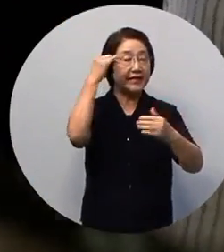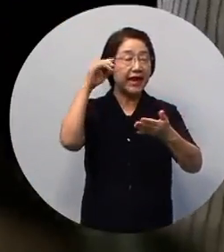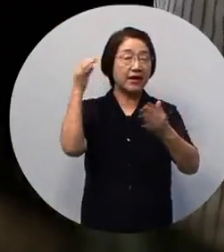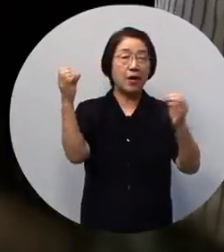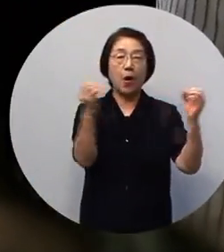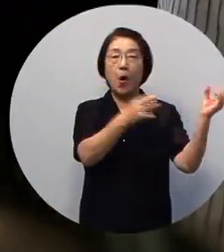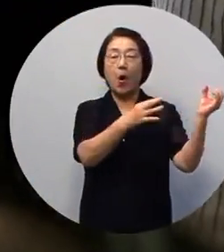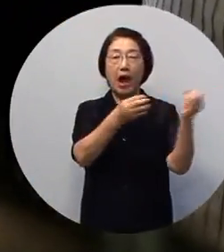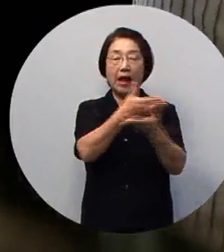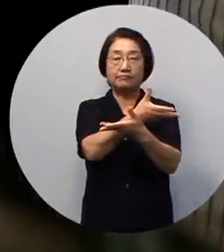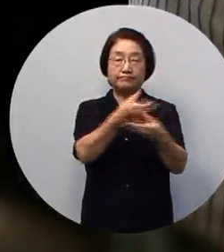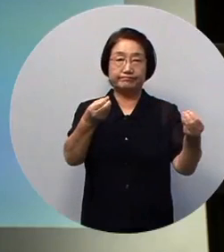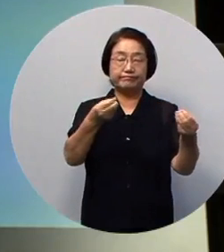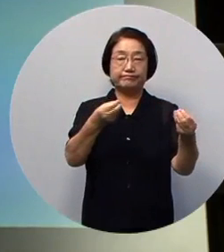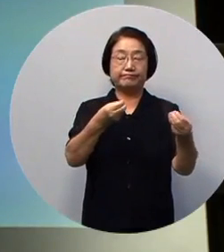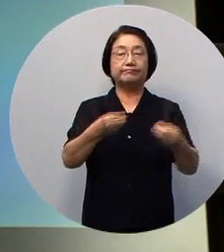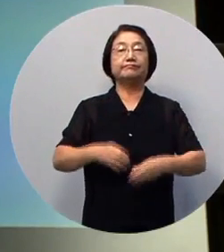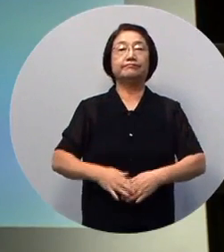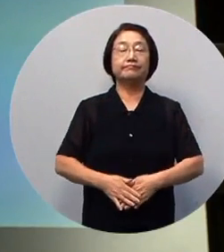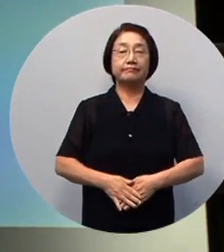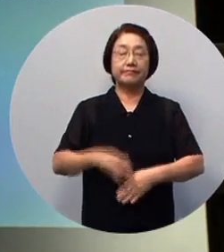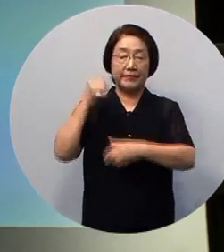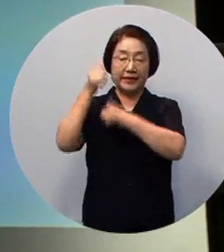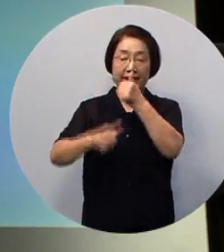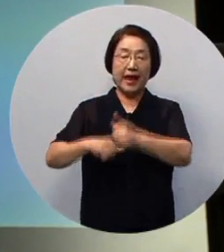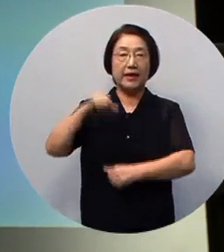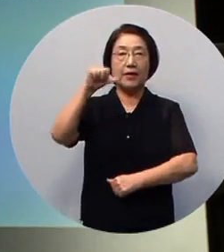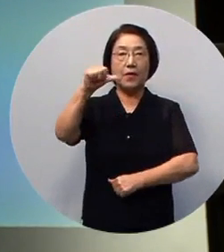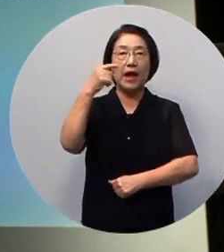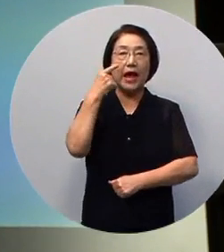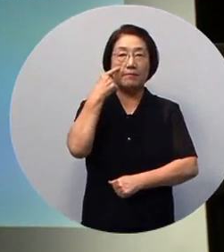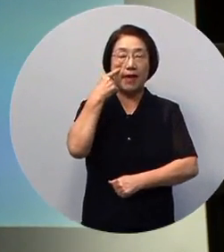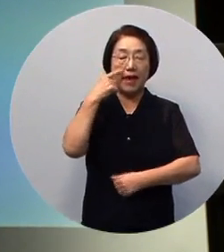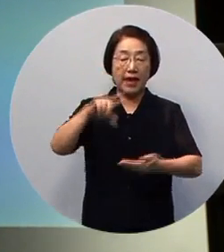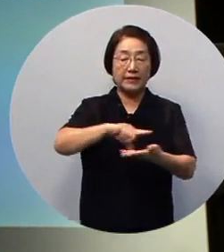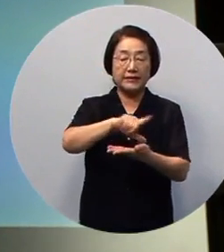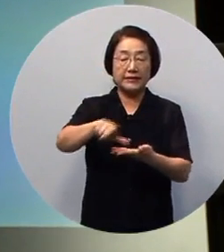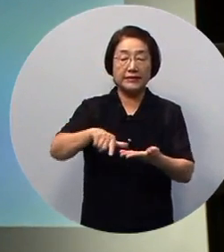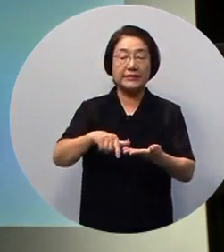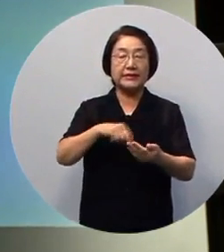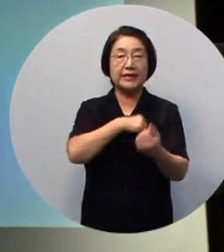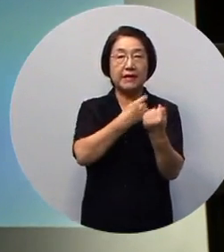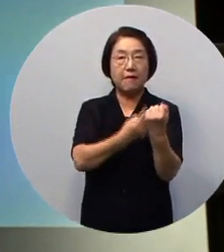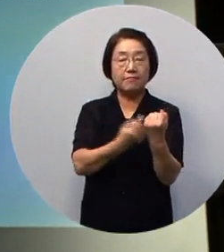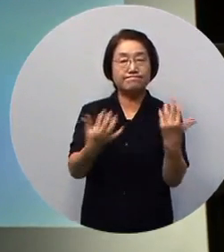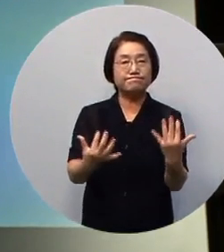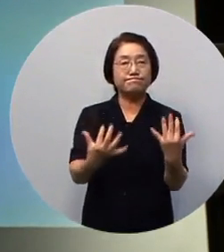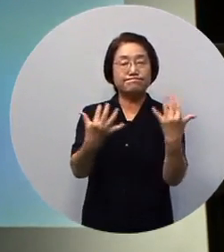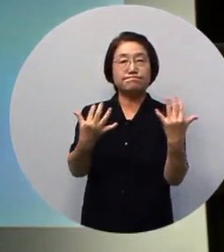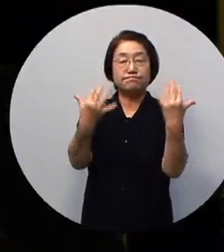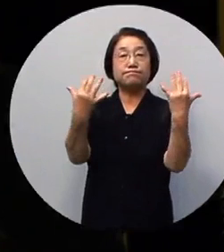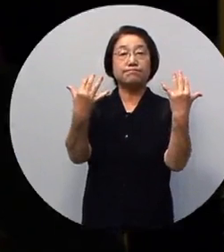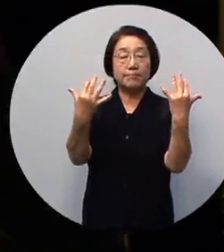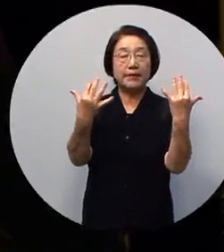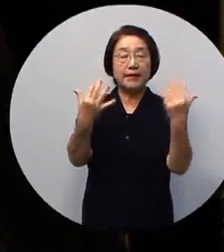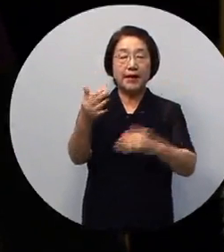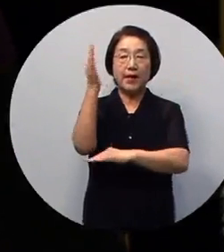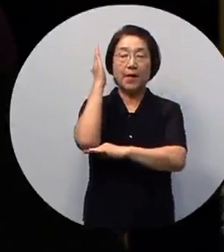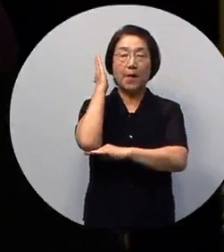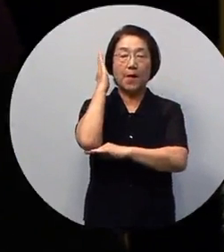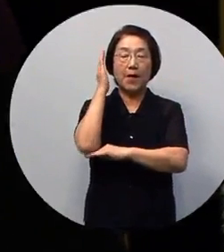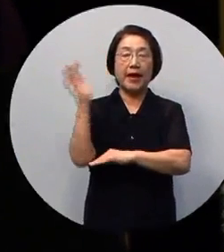ようというもの。第5回となる今回は、地域力の醸成をテーマにした基調講演から始まり